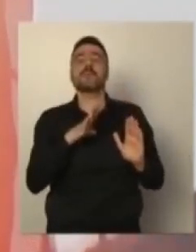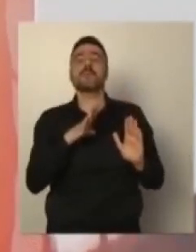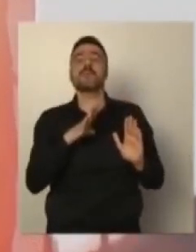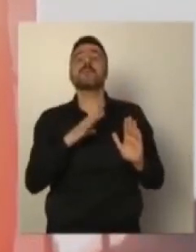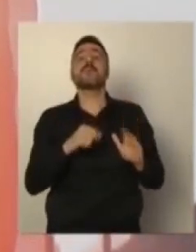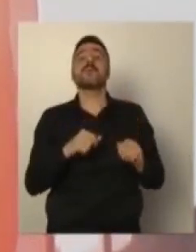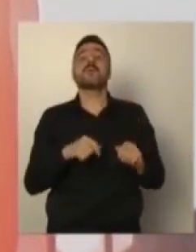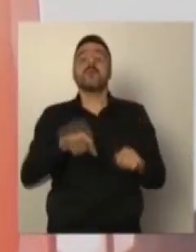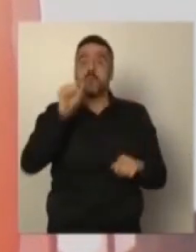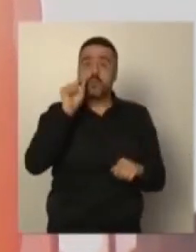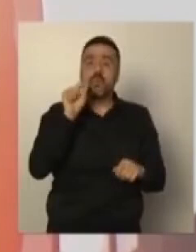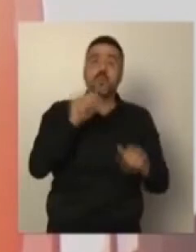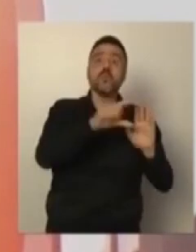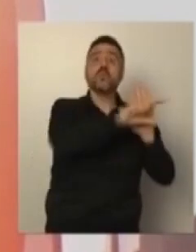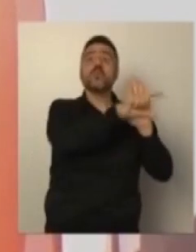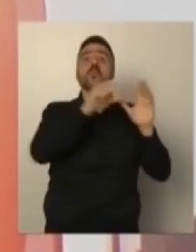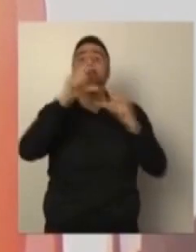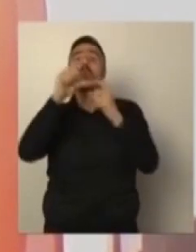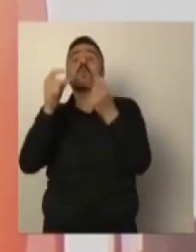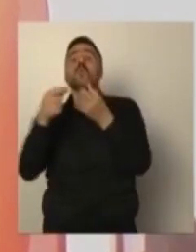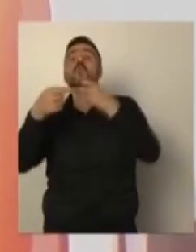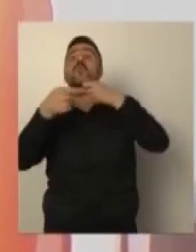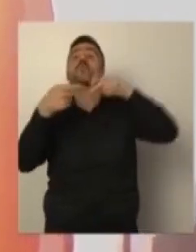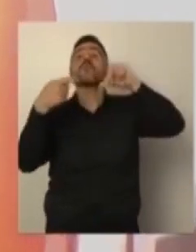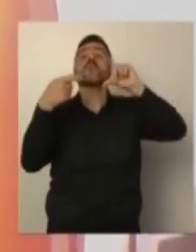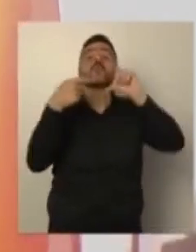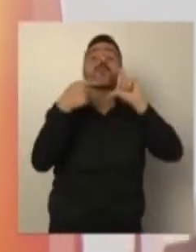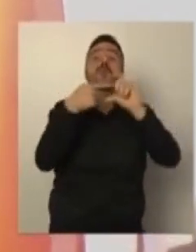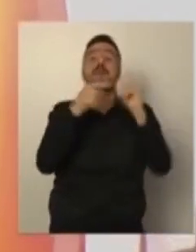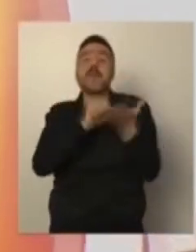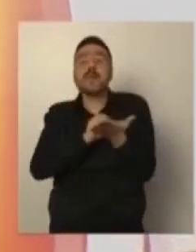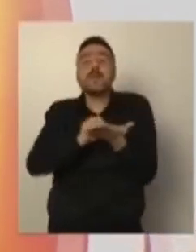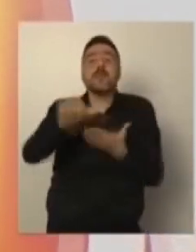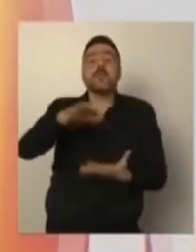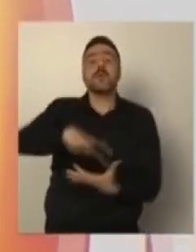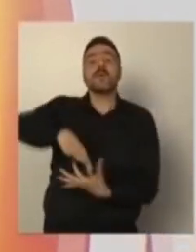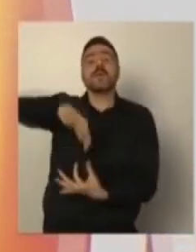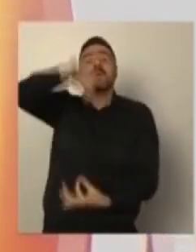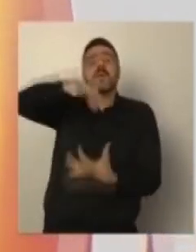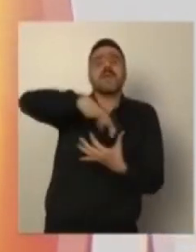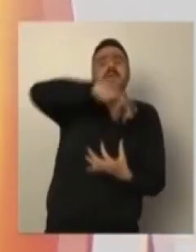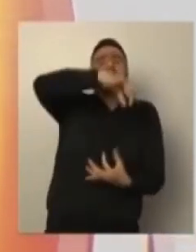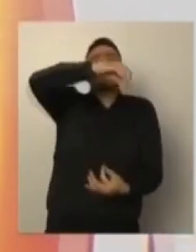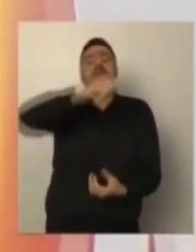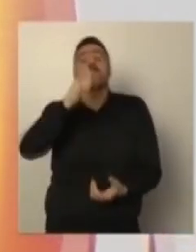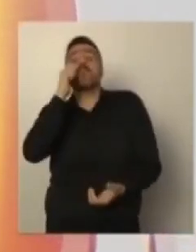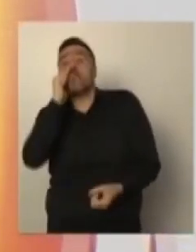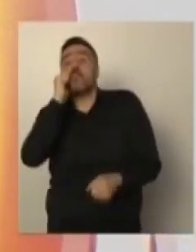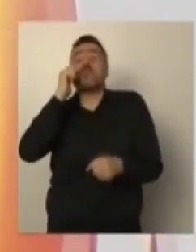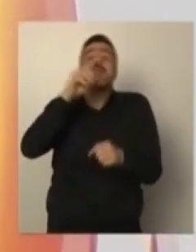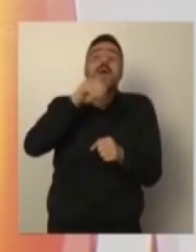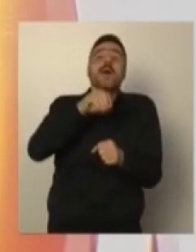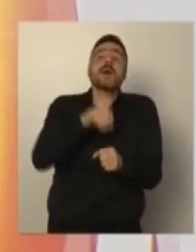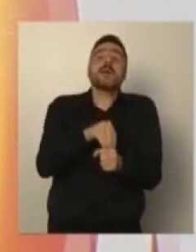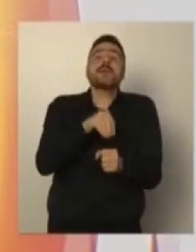bu surede Rabbimizin bütün insanlık için, bütün müminler için